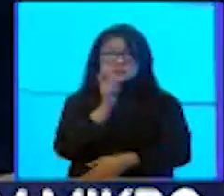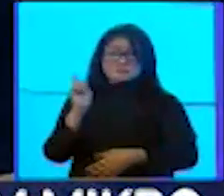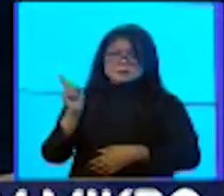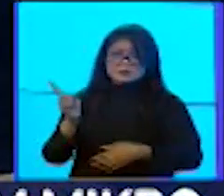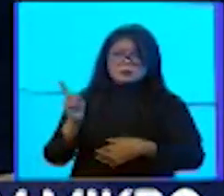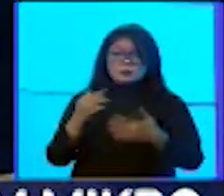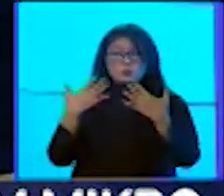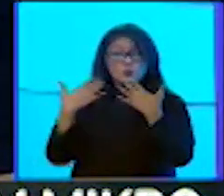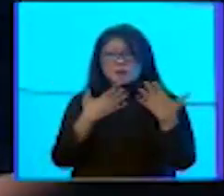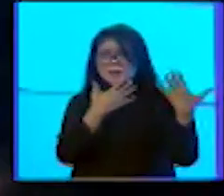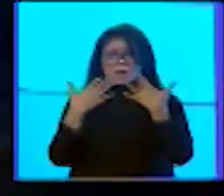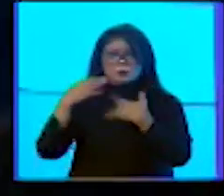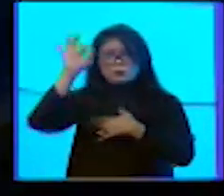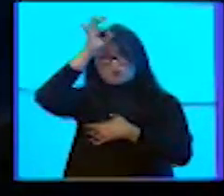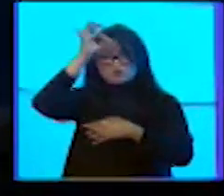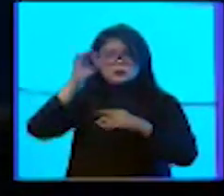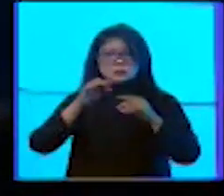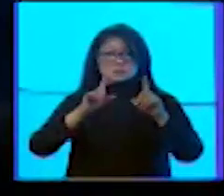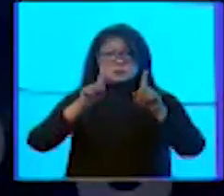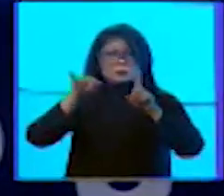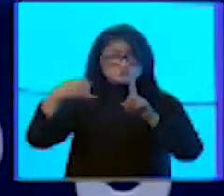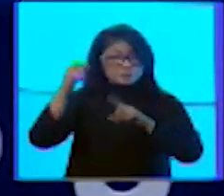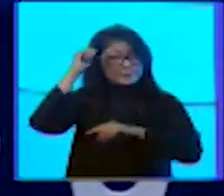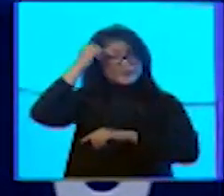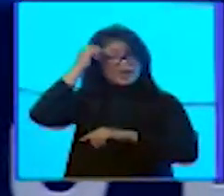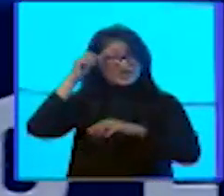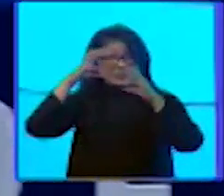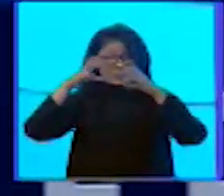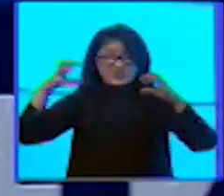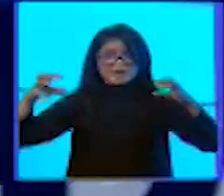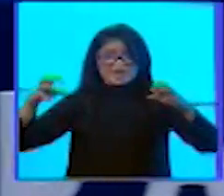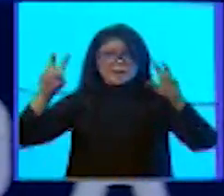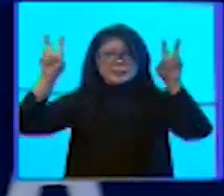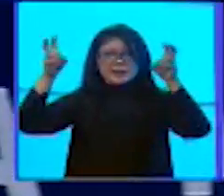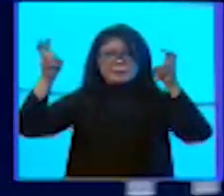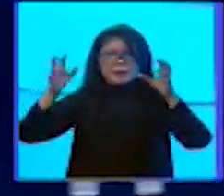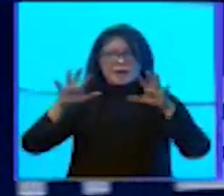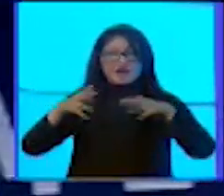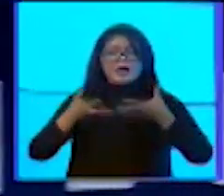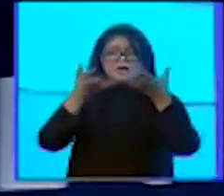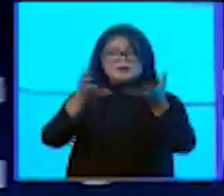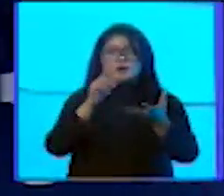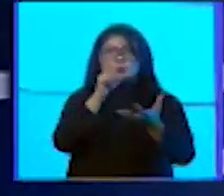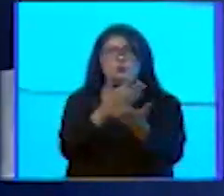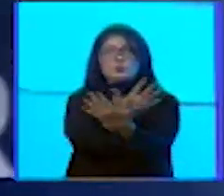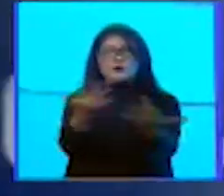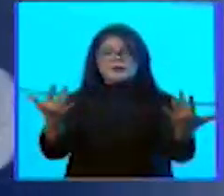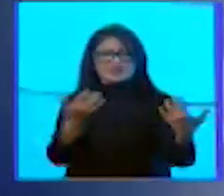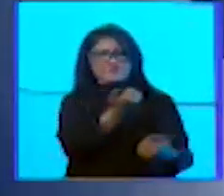Bayangkara 1 Juli mendatang. Dari Jakarta, Hasbiullah, Agustri Prasetyo, laporkan.